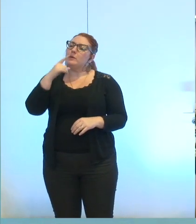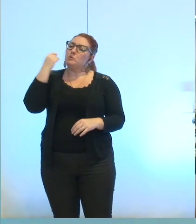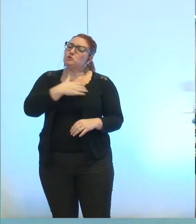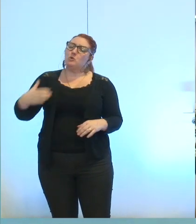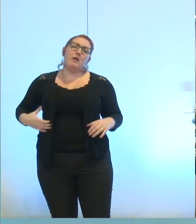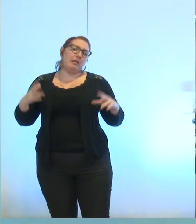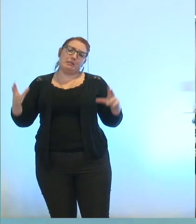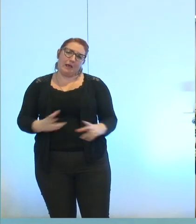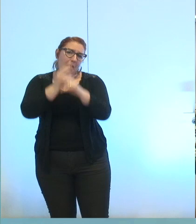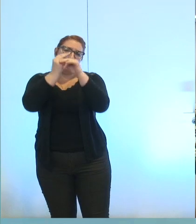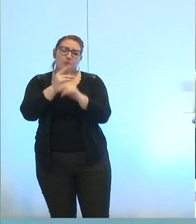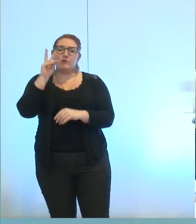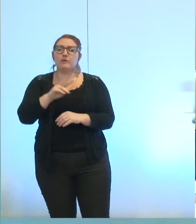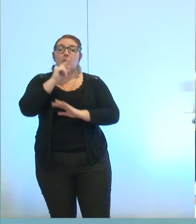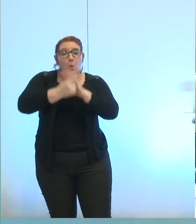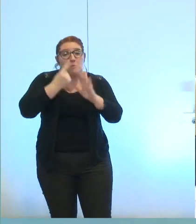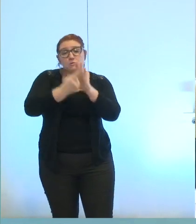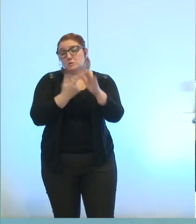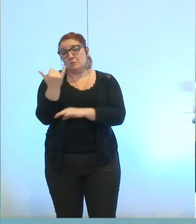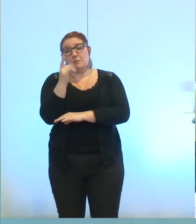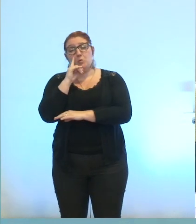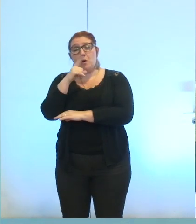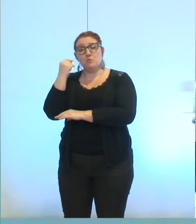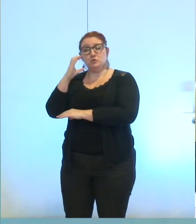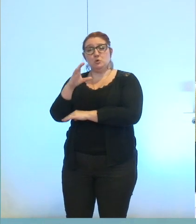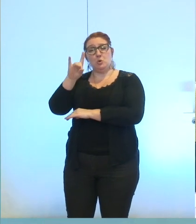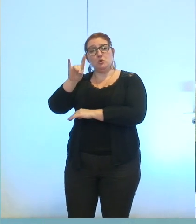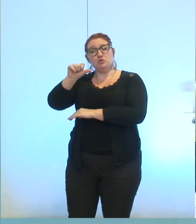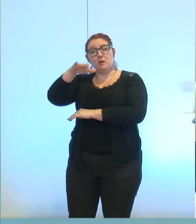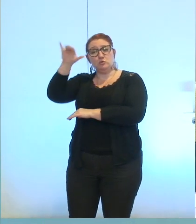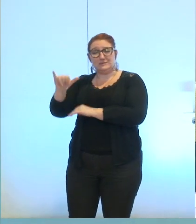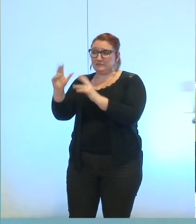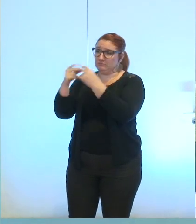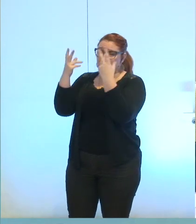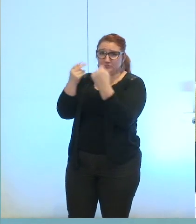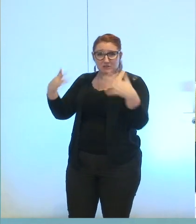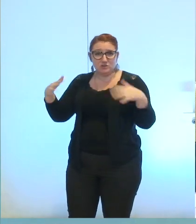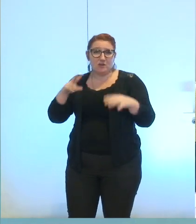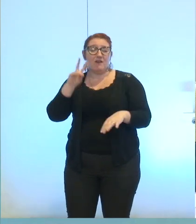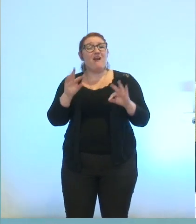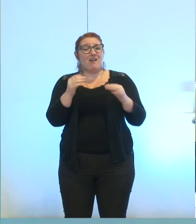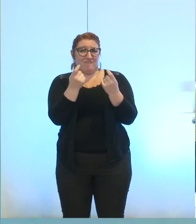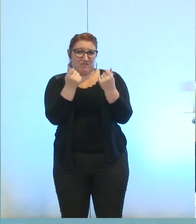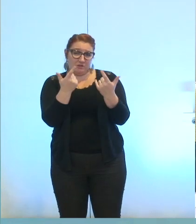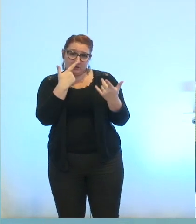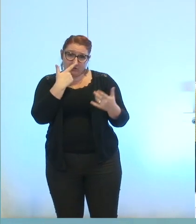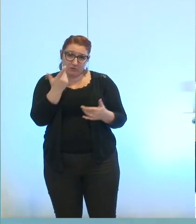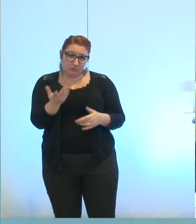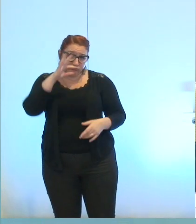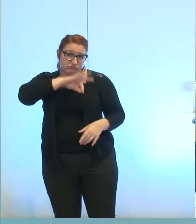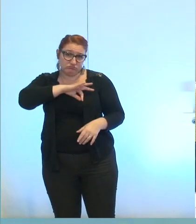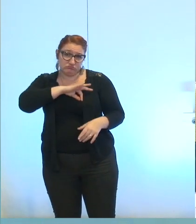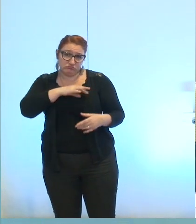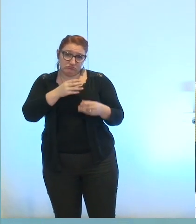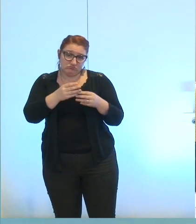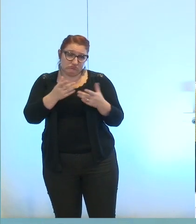puisque ça vient d'être exposé par Mathieu chamussi sur l'aspect strictement financier de cette question on se prive d'une redevance on s'impose de nouveau